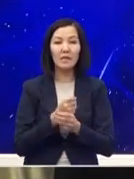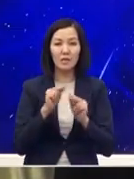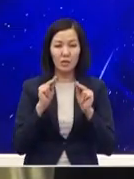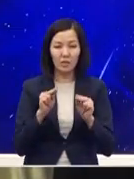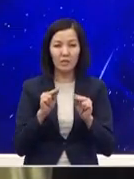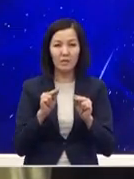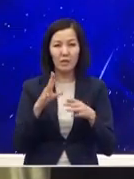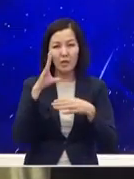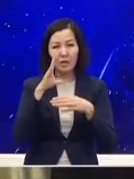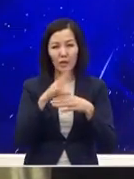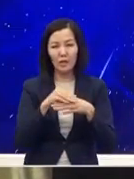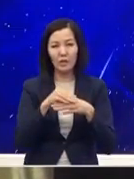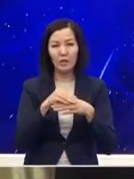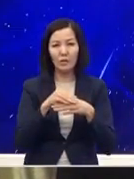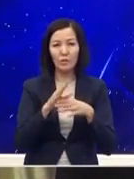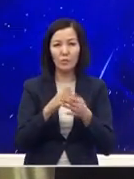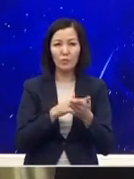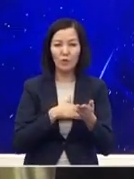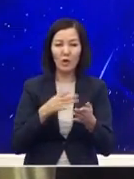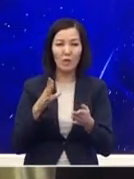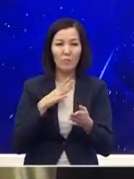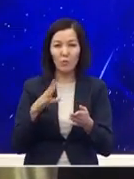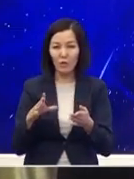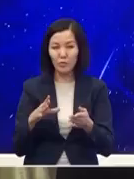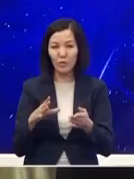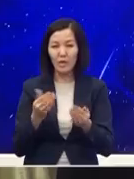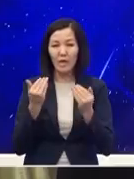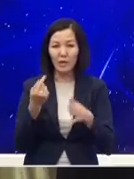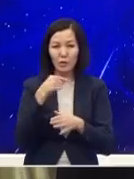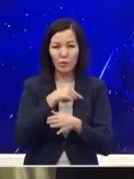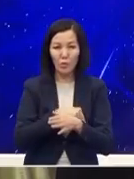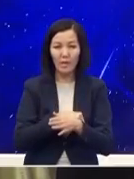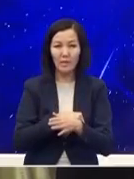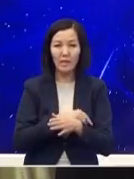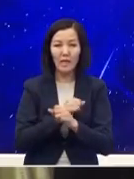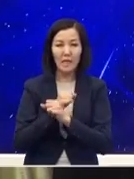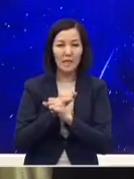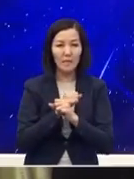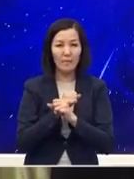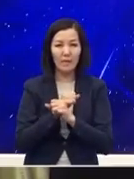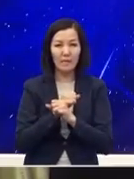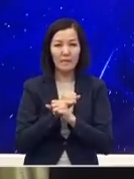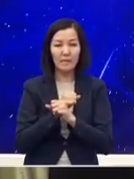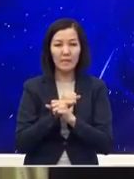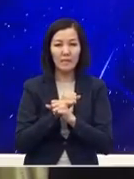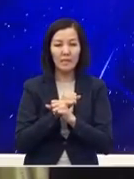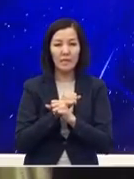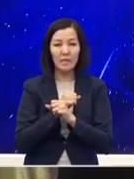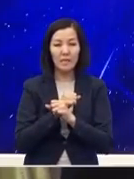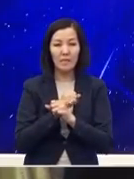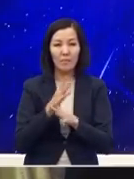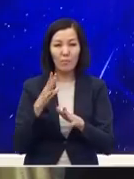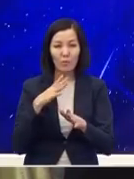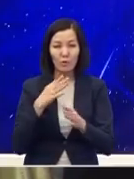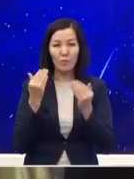кештің сирек біткені бәрімізге рухани кішкене жағдайымызды төмендетіп жіберді. Ал